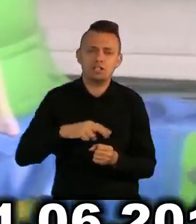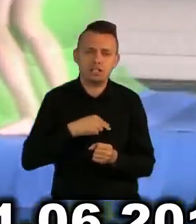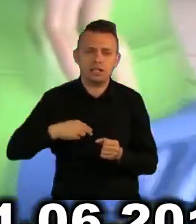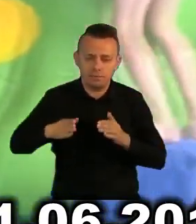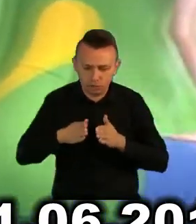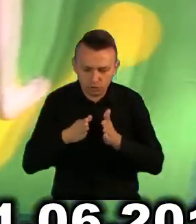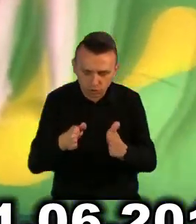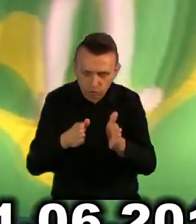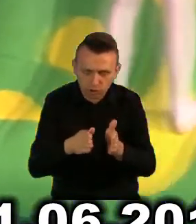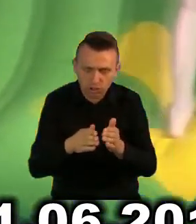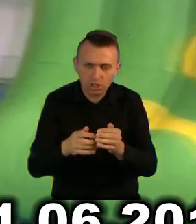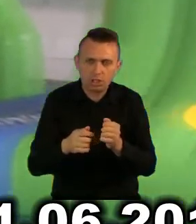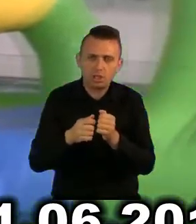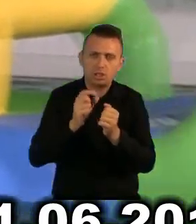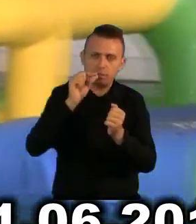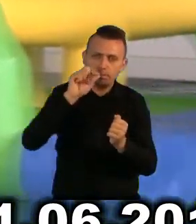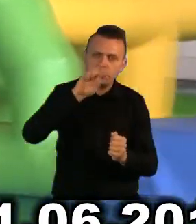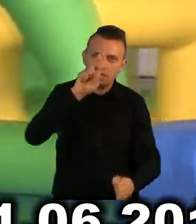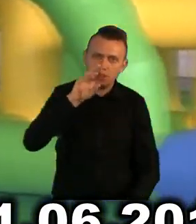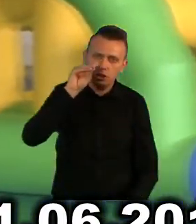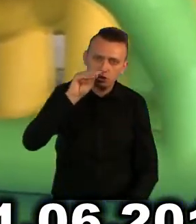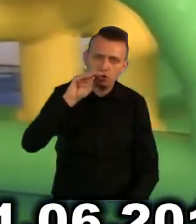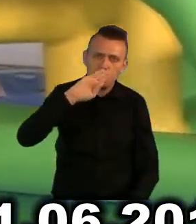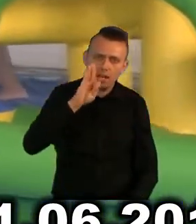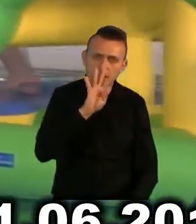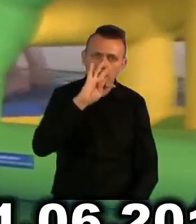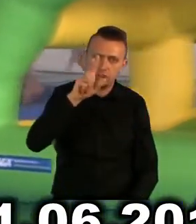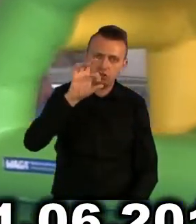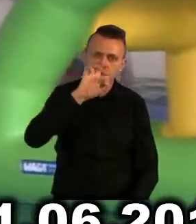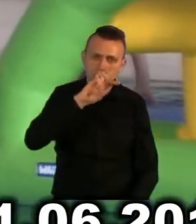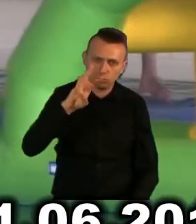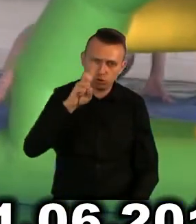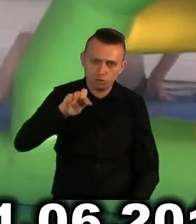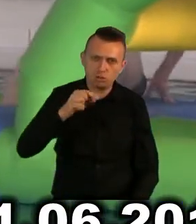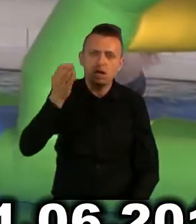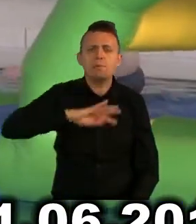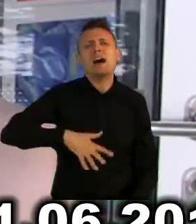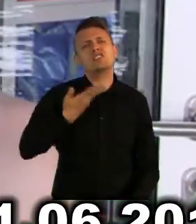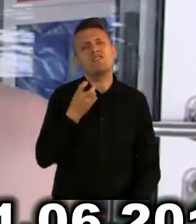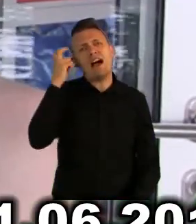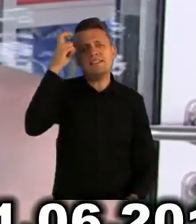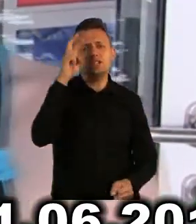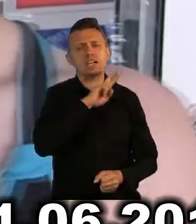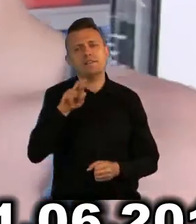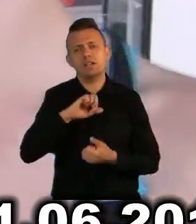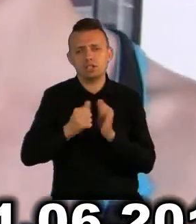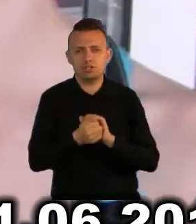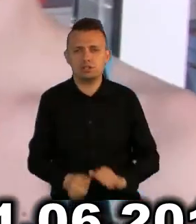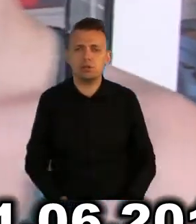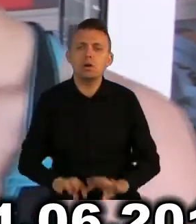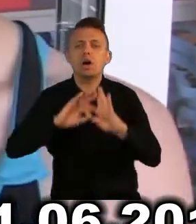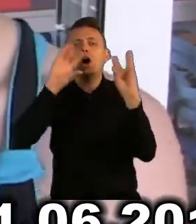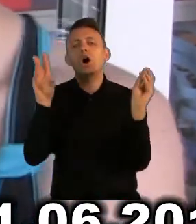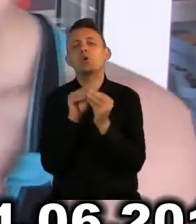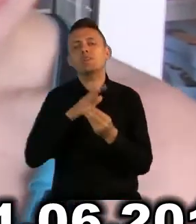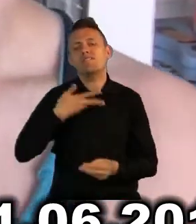złapać, przechodzimy, na koniec skaczemy do wody i wspinamy się oraz zjeżdżamy z jeżdżalni. Bardzo fajnie, ciekawe atrakcje są.